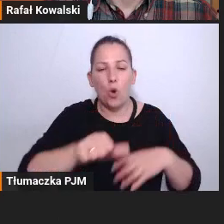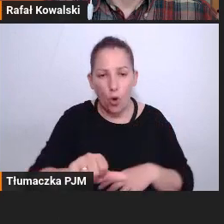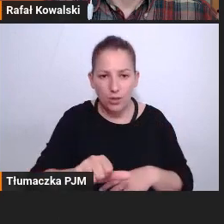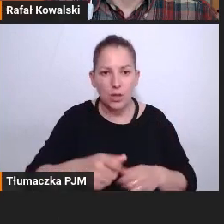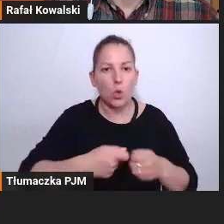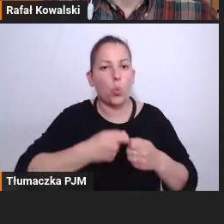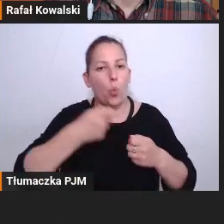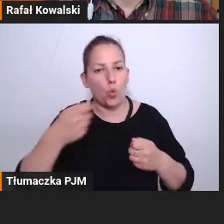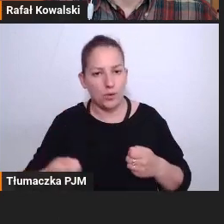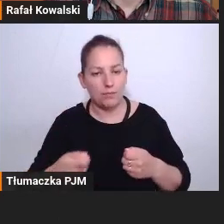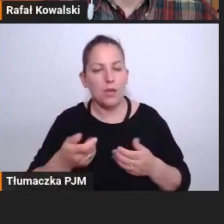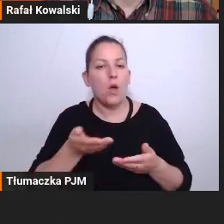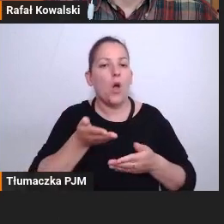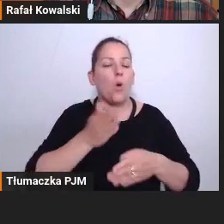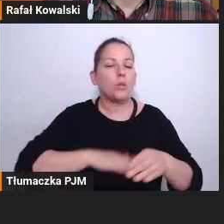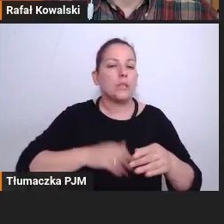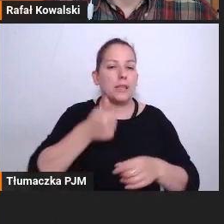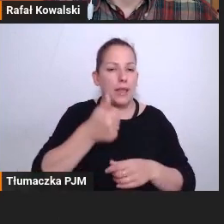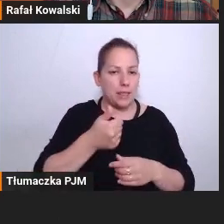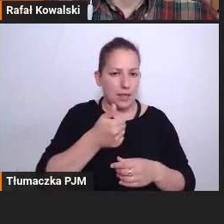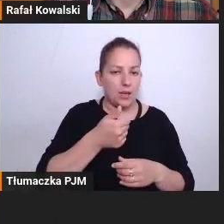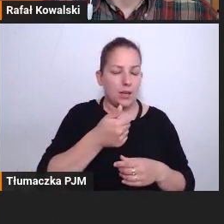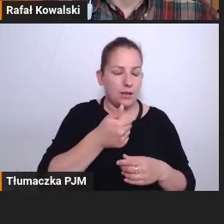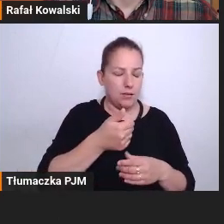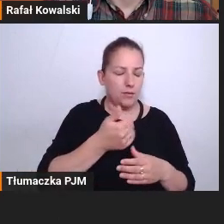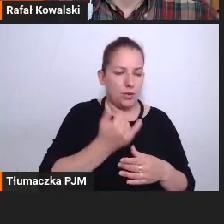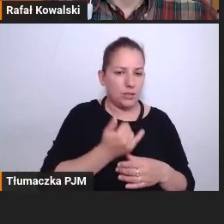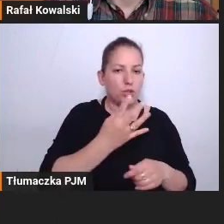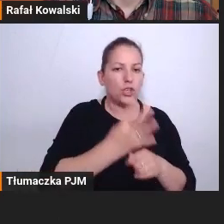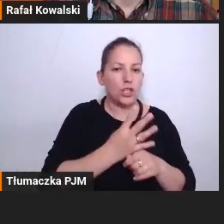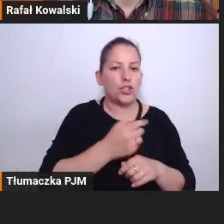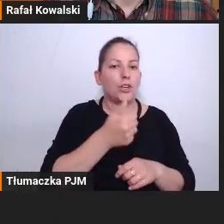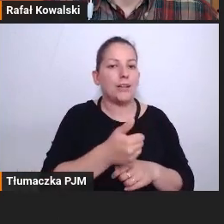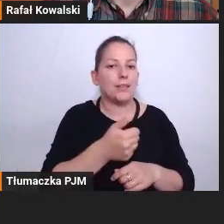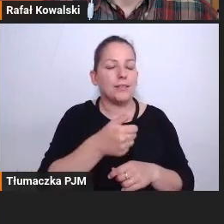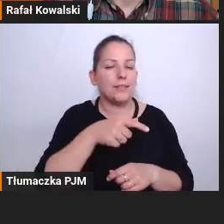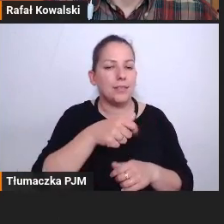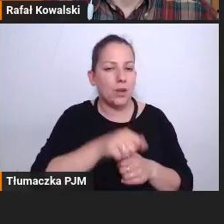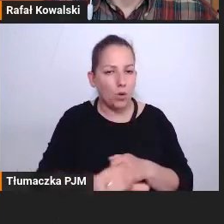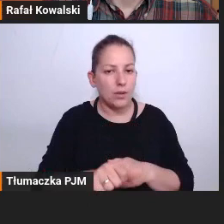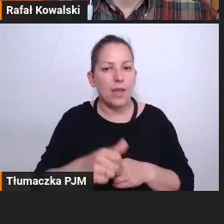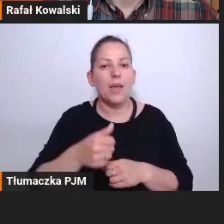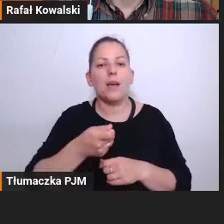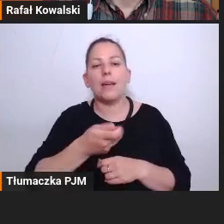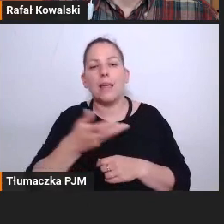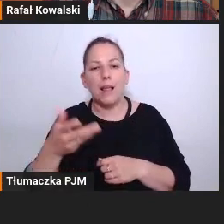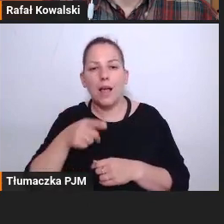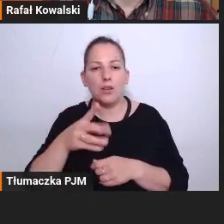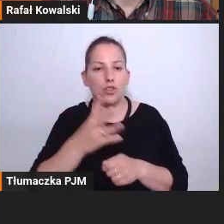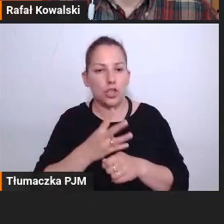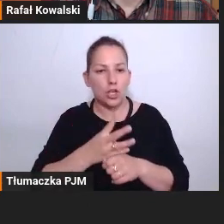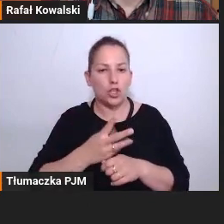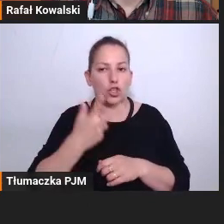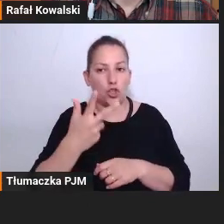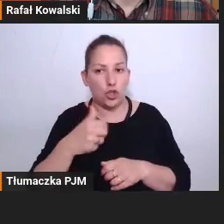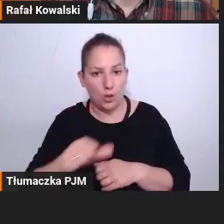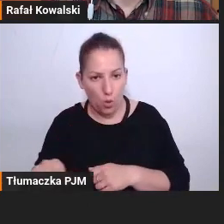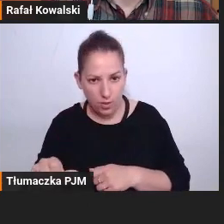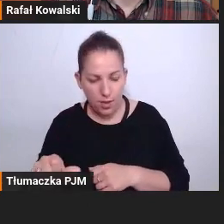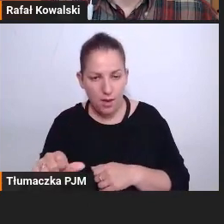wynosi w przypadku urodzenia jednego dziecka 41 tygodni, w przypadku ciąży mnogiej 43